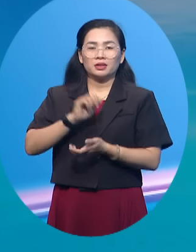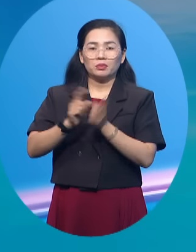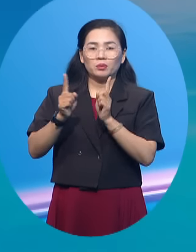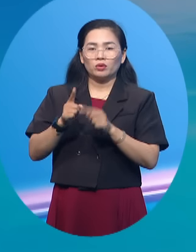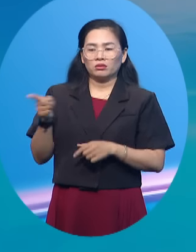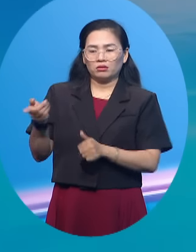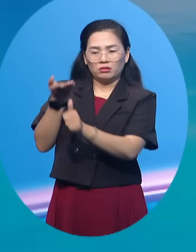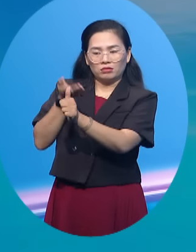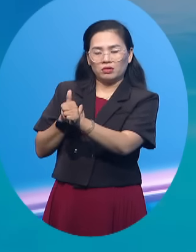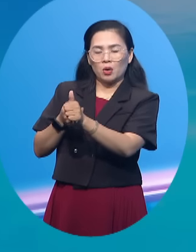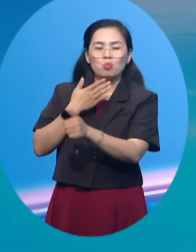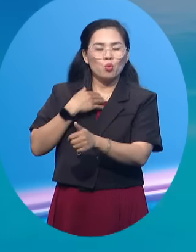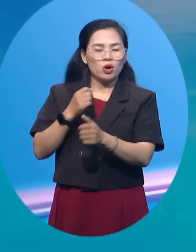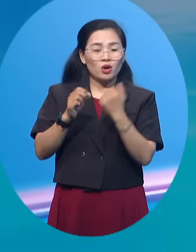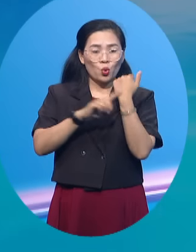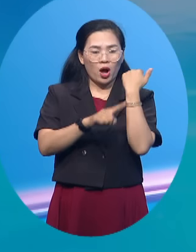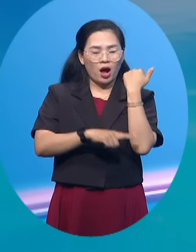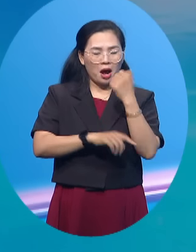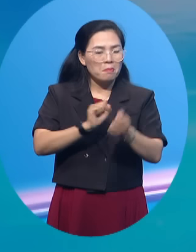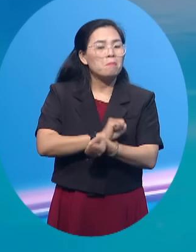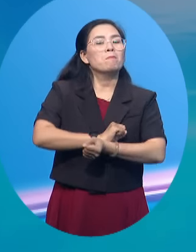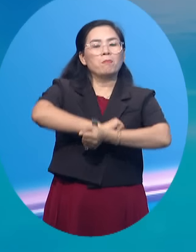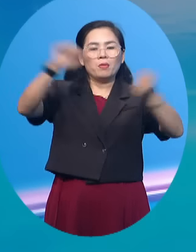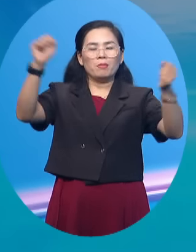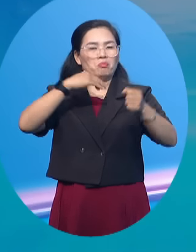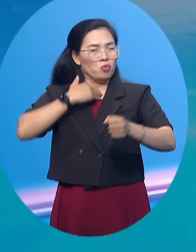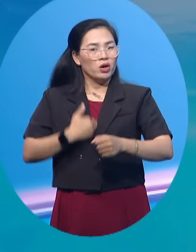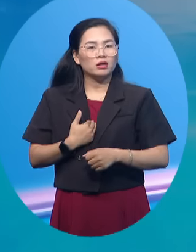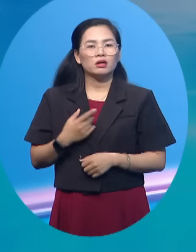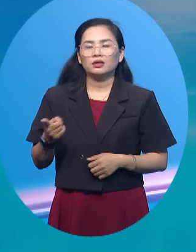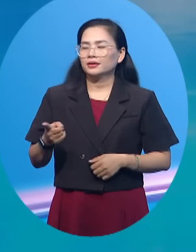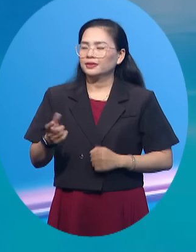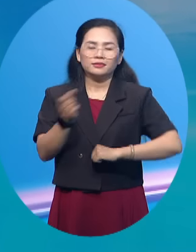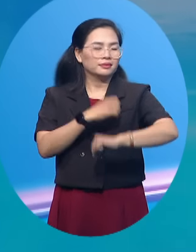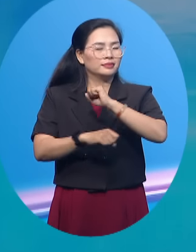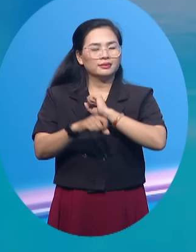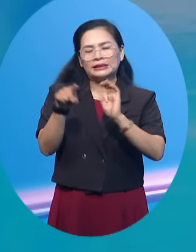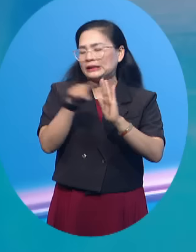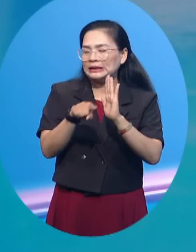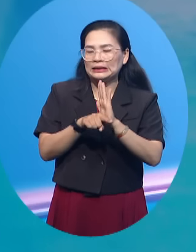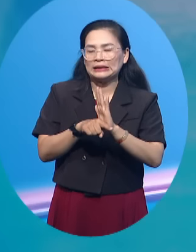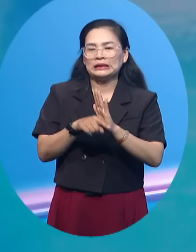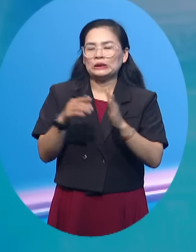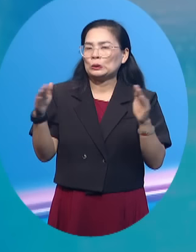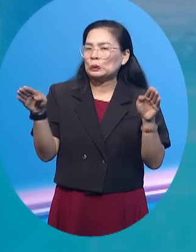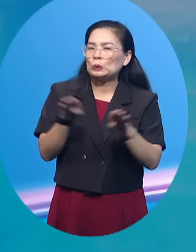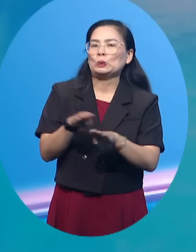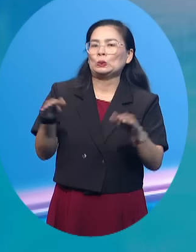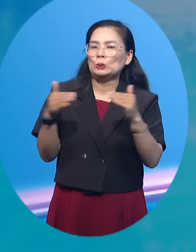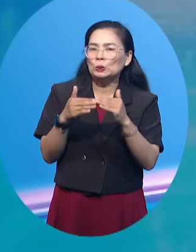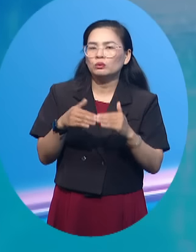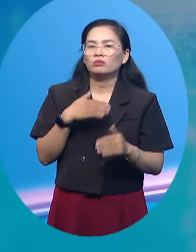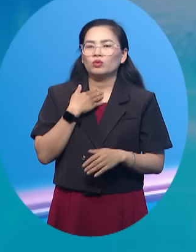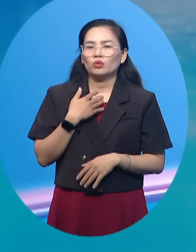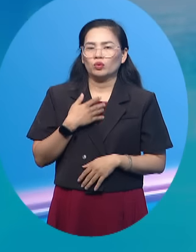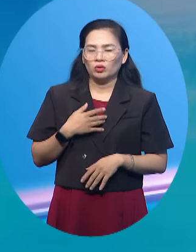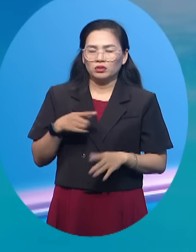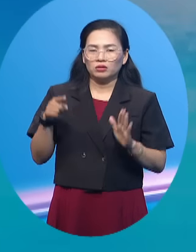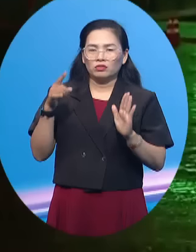đánh bom muốn cho nổ tung tòa án tối cao. Ông cũng nói rằng đây là hành động thù hằn nhằm vào các thể chế của đất nước Brazil.